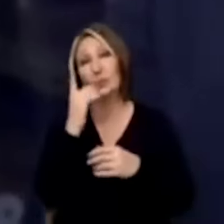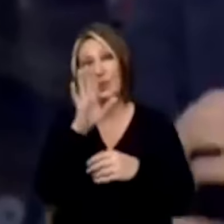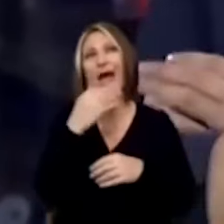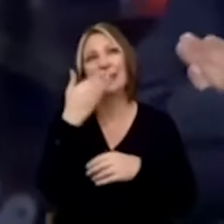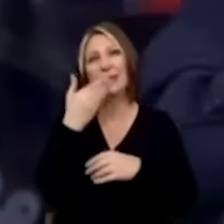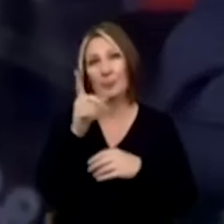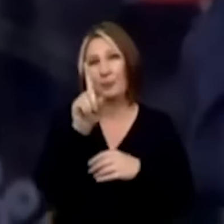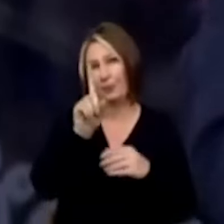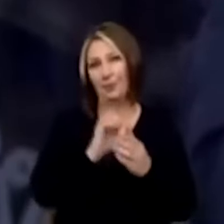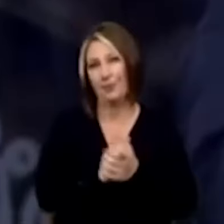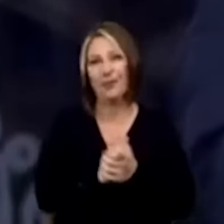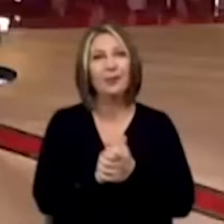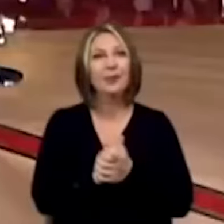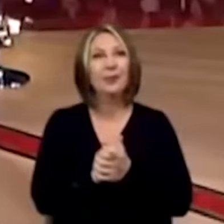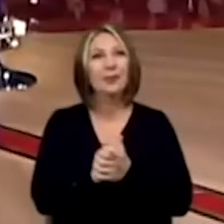abi, anlatayım.